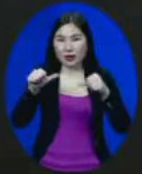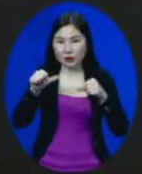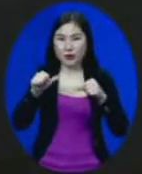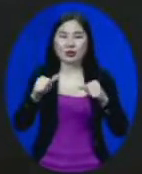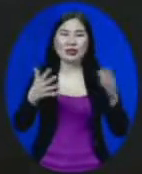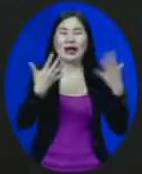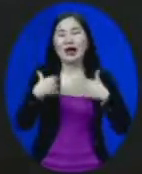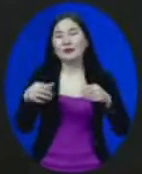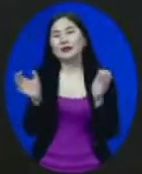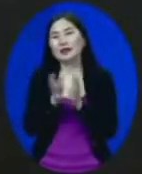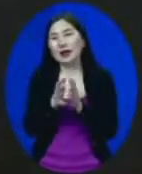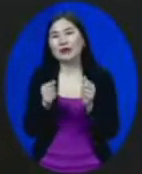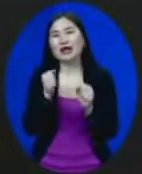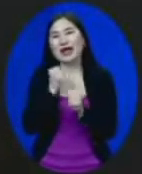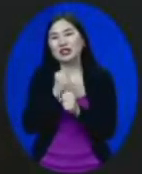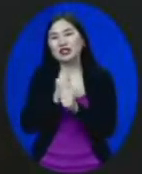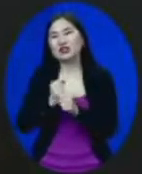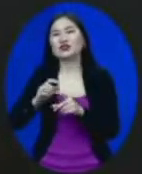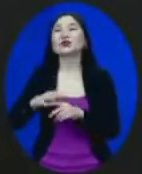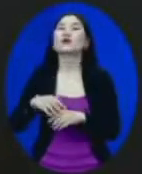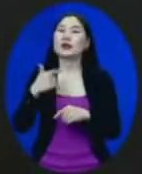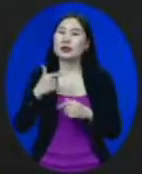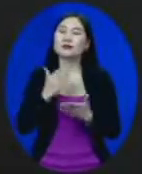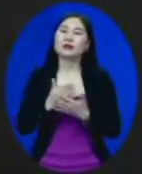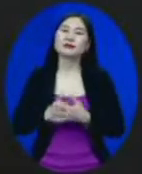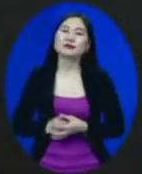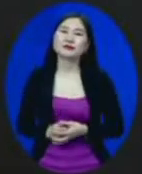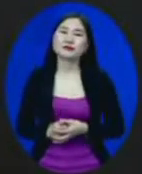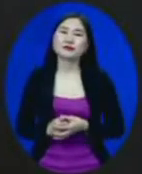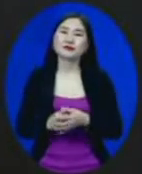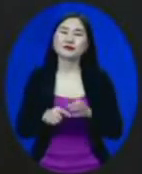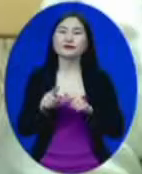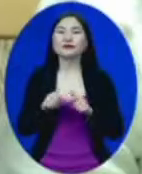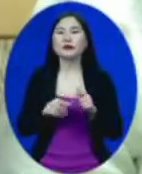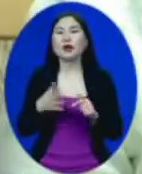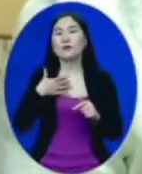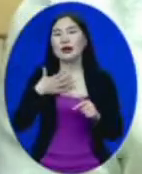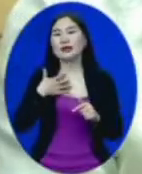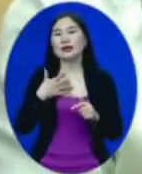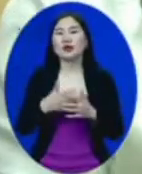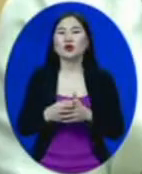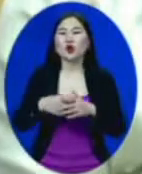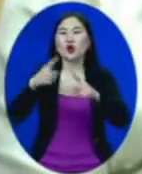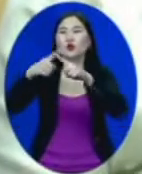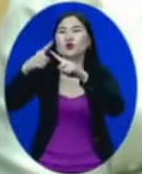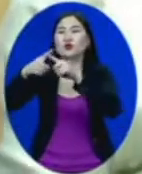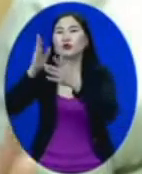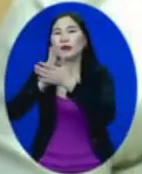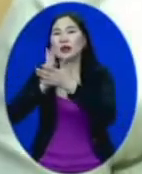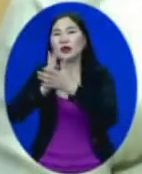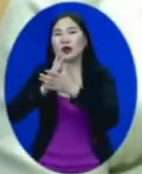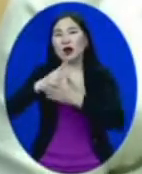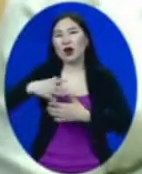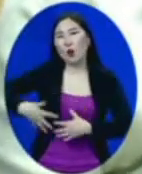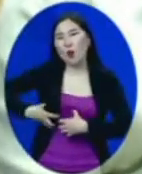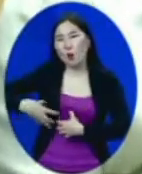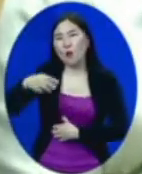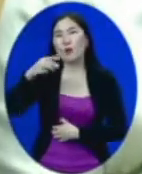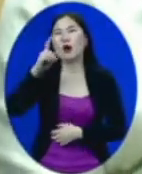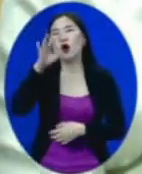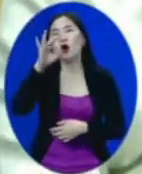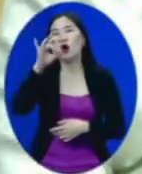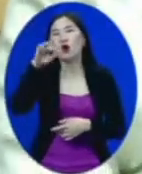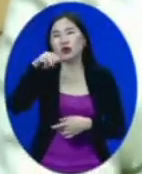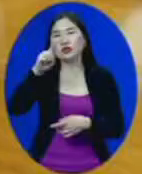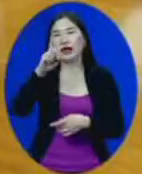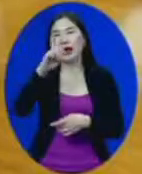ажиллагаагаа өргөжүүлэх хүсэлтэй байгаагаа энэ үеэр илэрхийллээ. За ялангуяа манай улсад тохиолдлоор өндөрт орж байгаа Уман хүзүүний хорт хавдрын